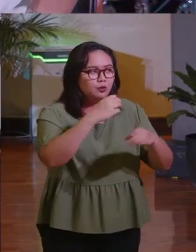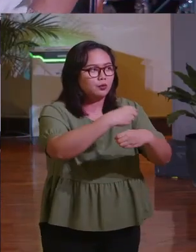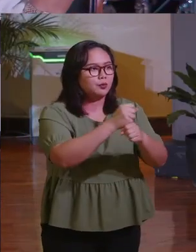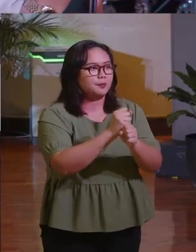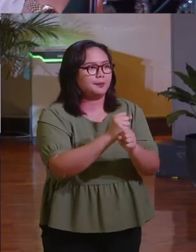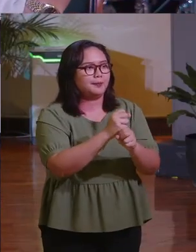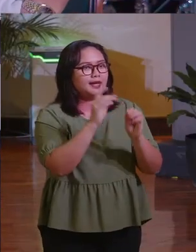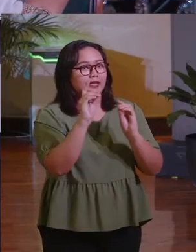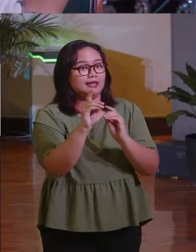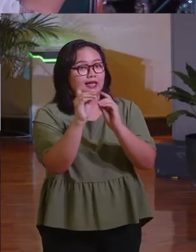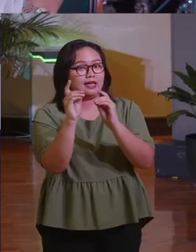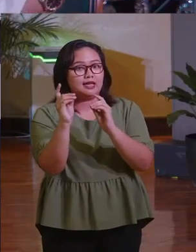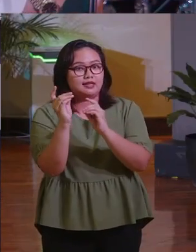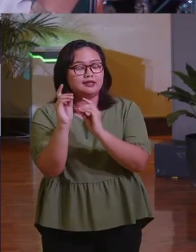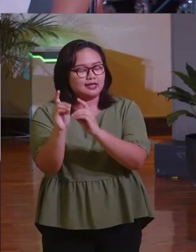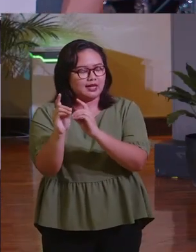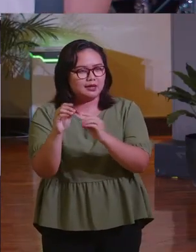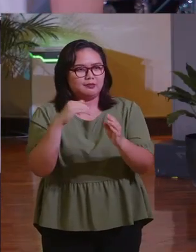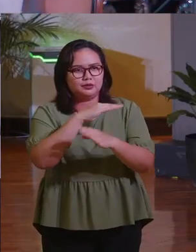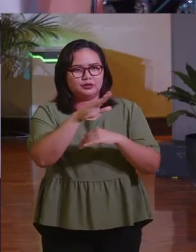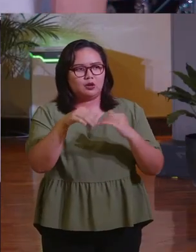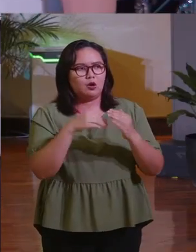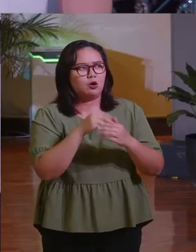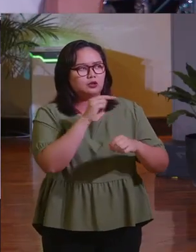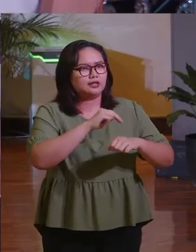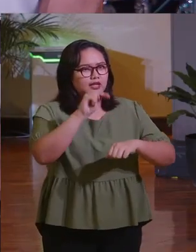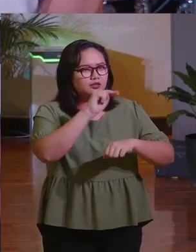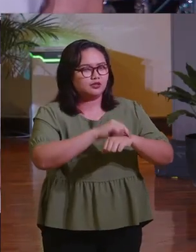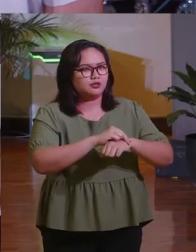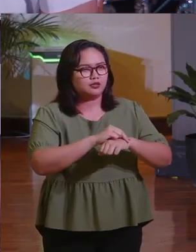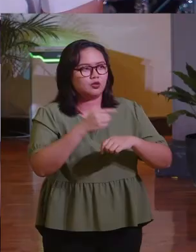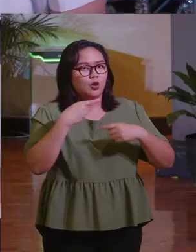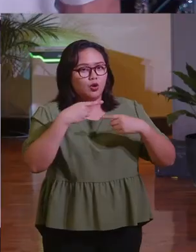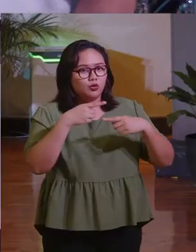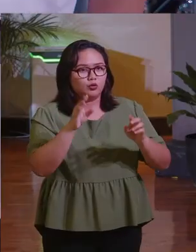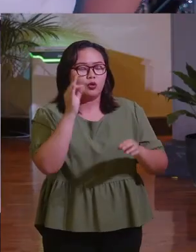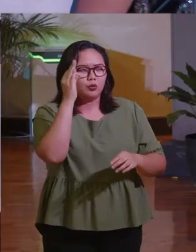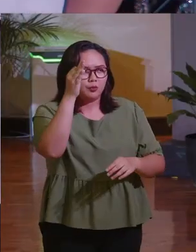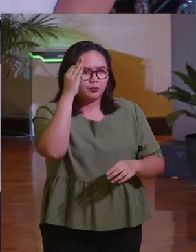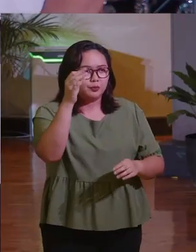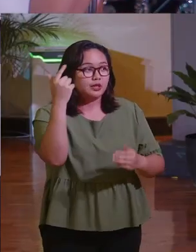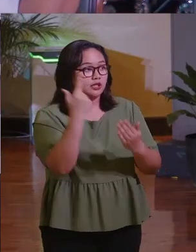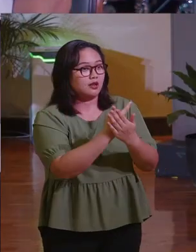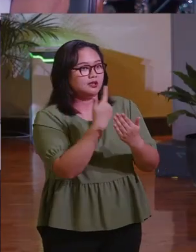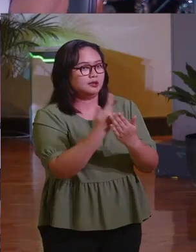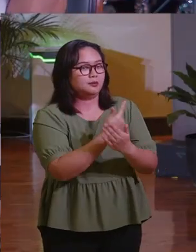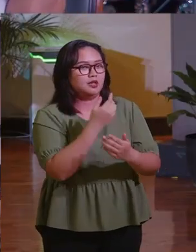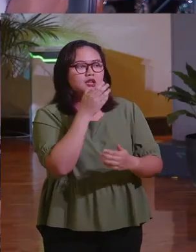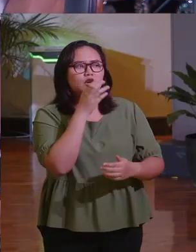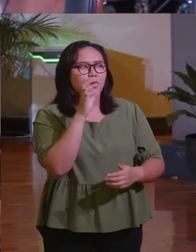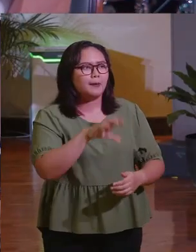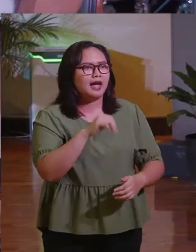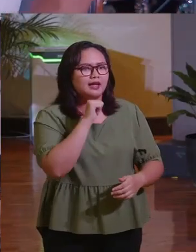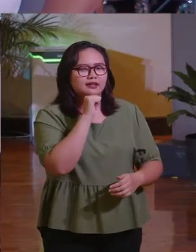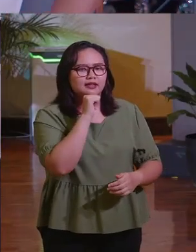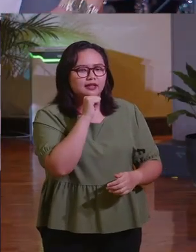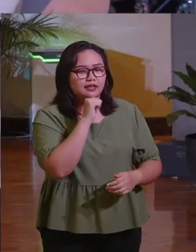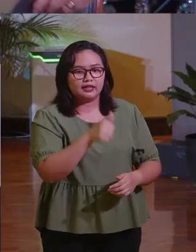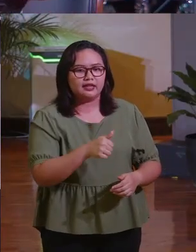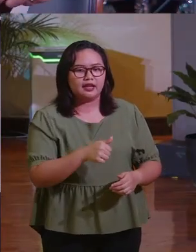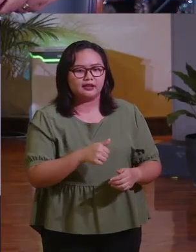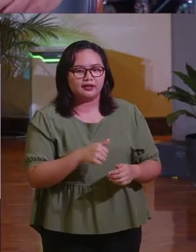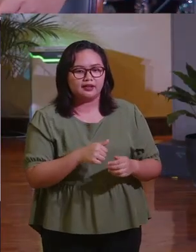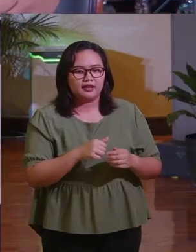disciples. Go and preach the gospel. Utos po yun, hindi po yung suggestion. Pero meron kayong